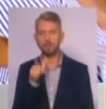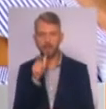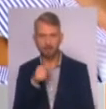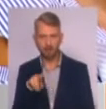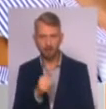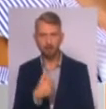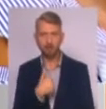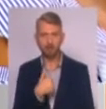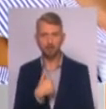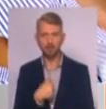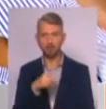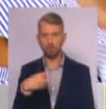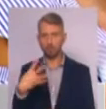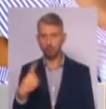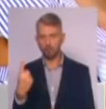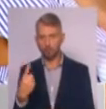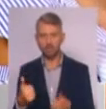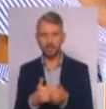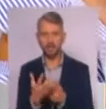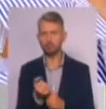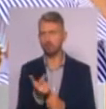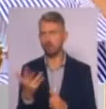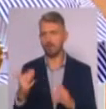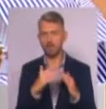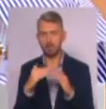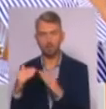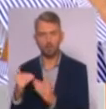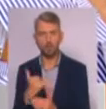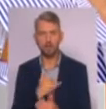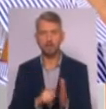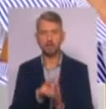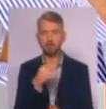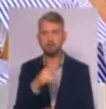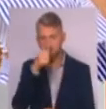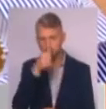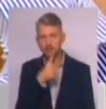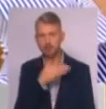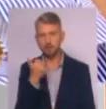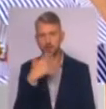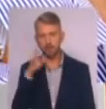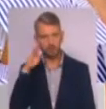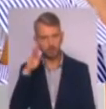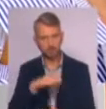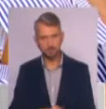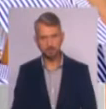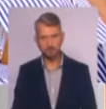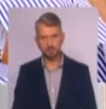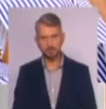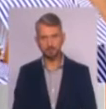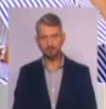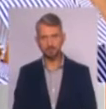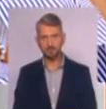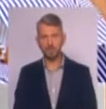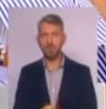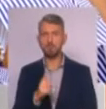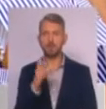дом номер 41, рядом ще несколько домов. У нас з мая місяця нет горячей води. Так.